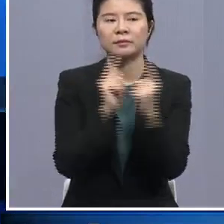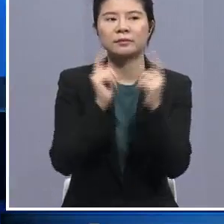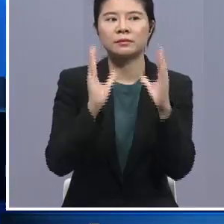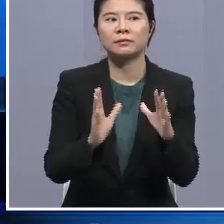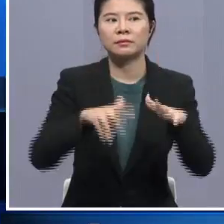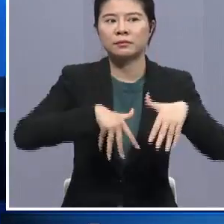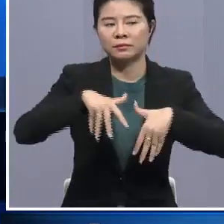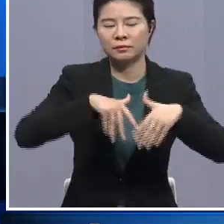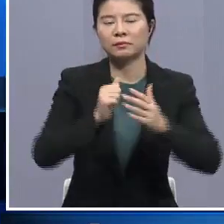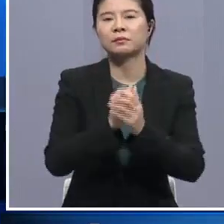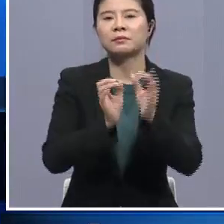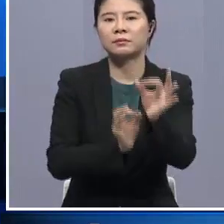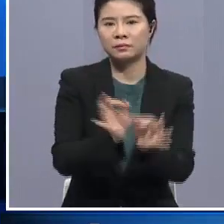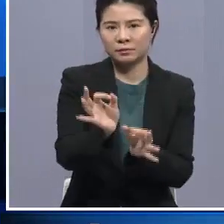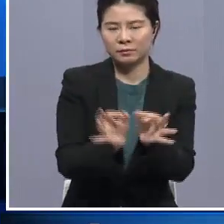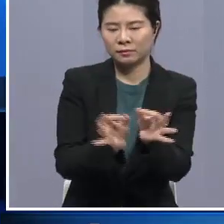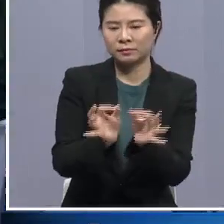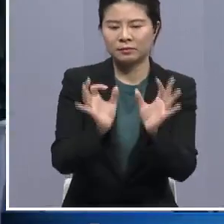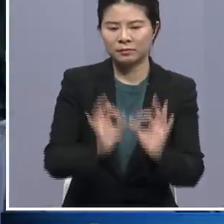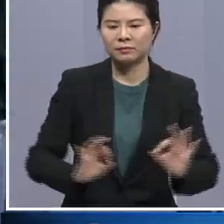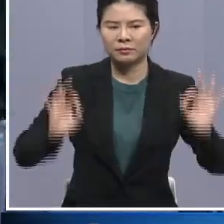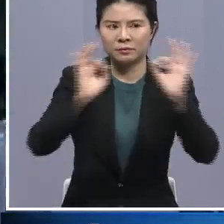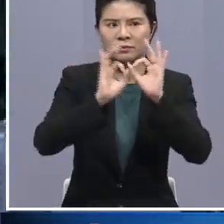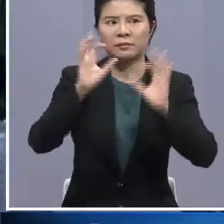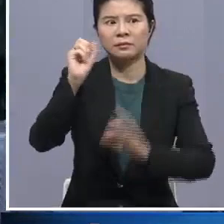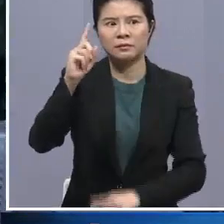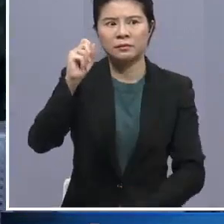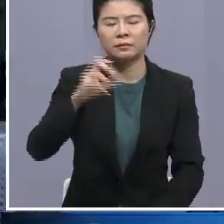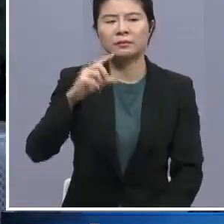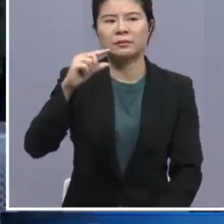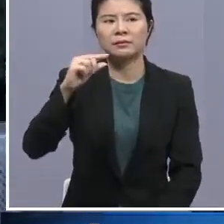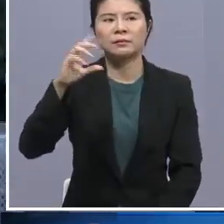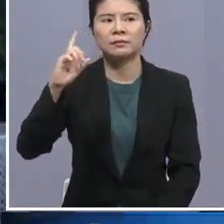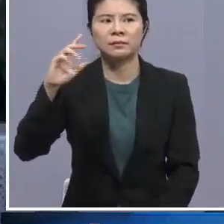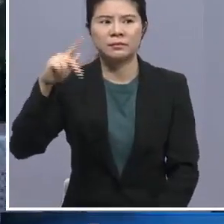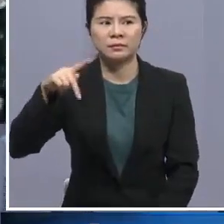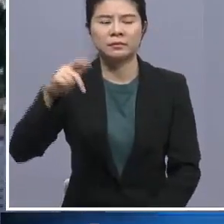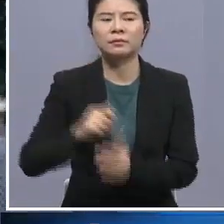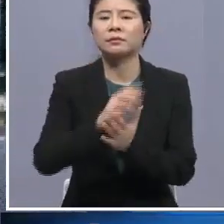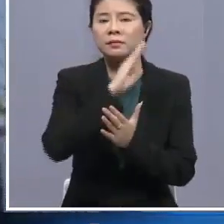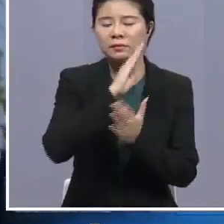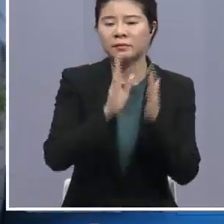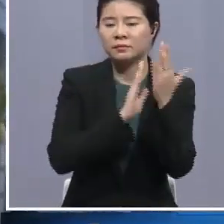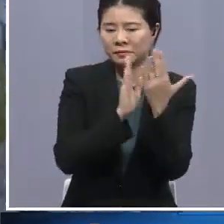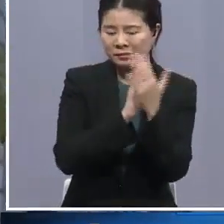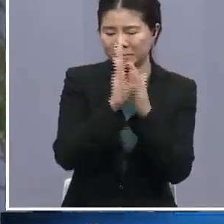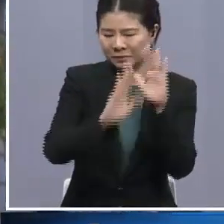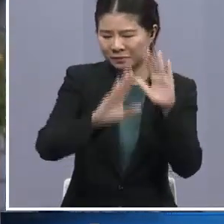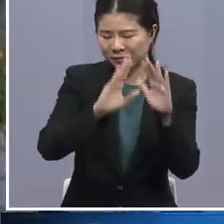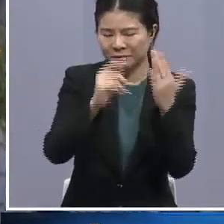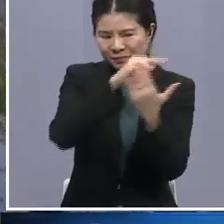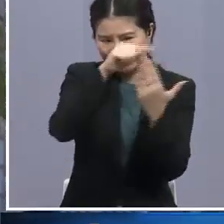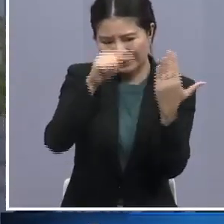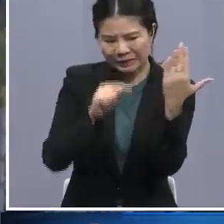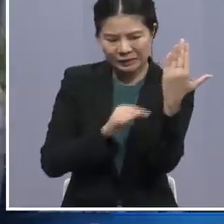บายไปแล้วว่ามันเป็นเรื่องของความจะเป็นเร่งด่วน GDP ไทยเติบโตเท่าไหร่เมื่อเทียบกับเพื่อนบ้านของเราเนี่ยนะครับเดี๋ยวลองฟังเสียงท่านนายก